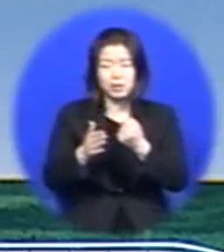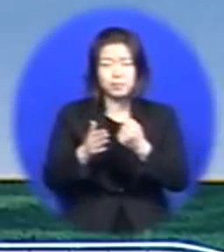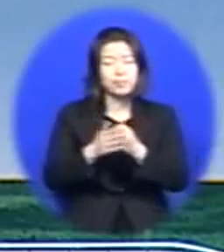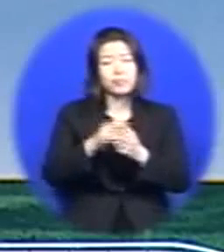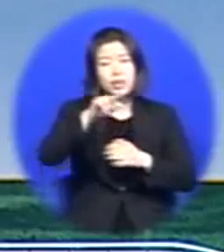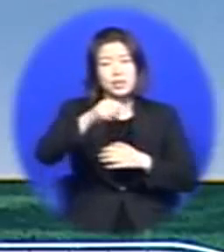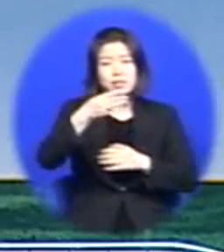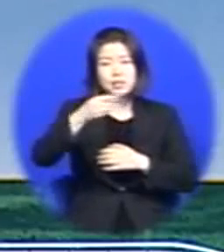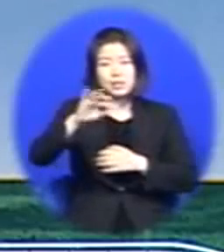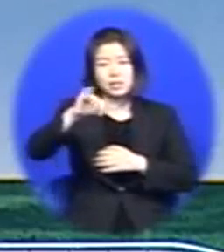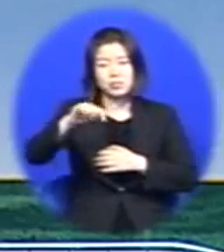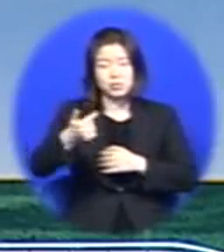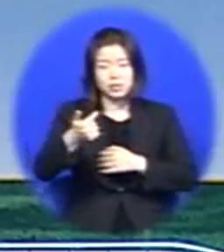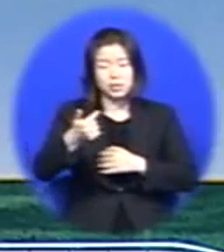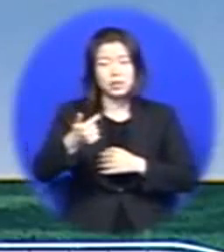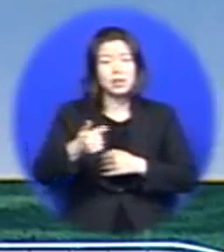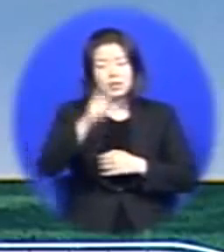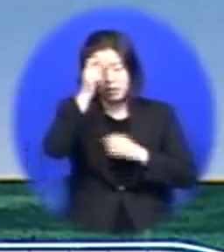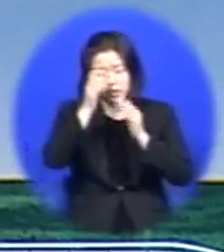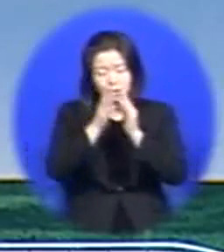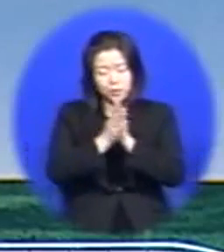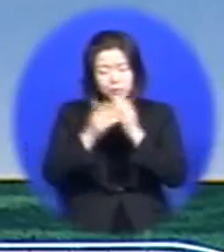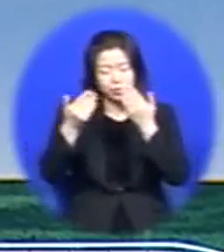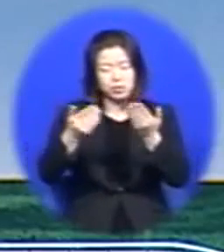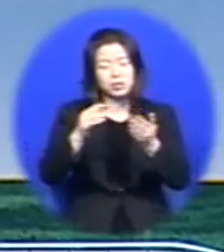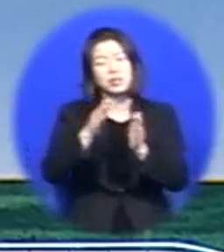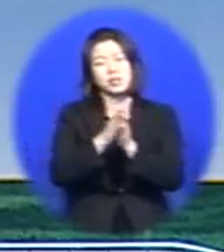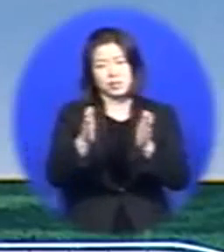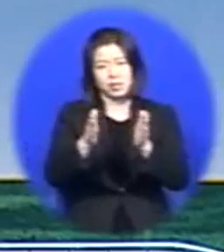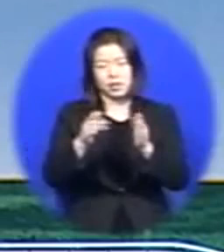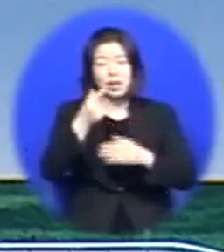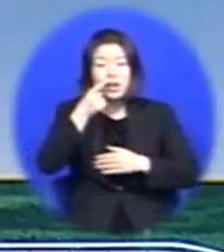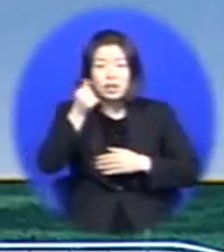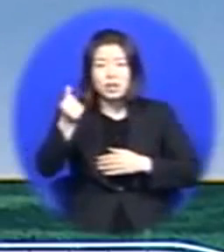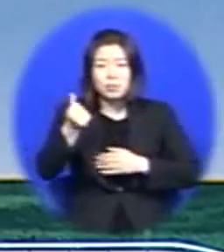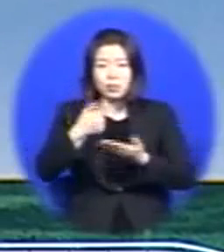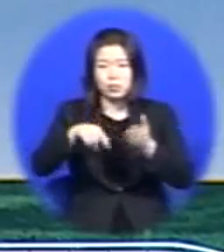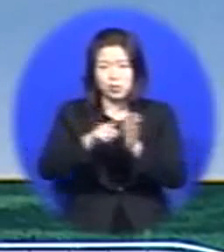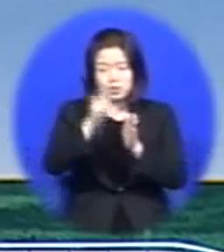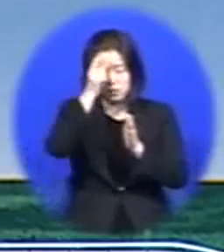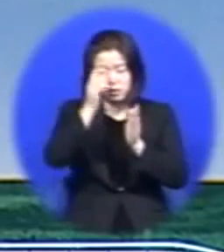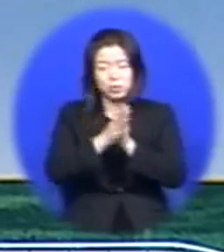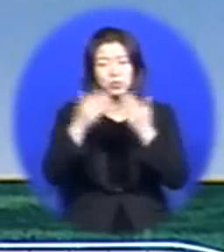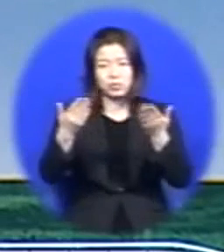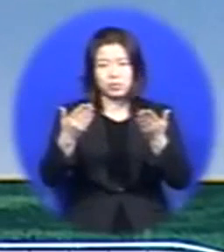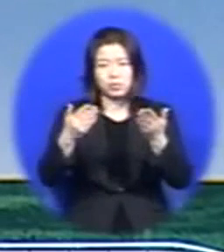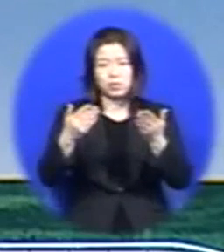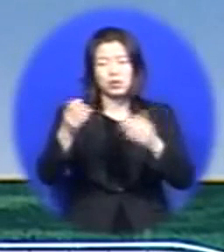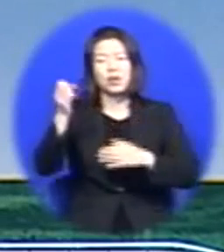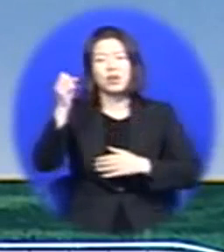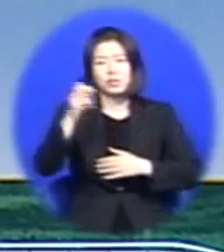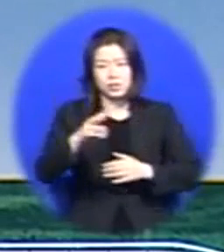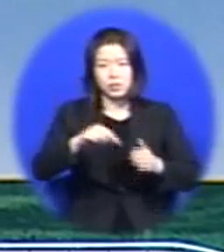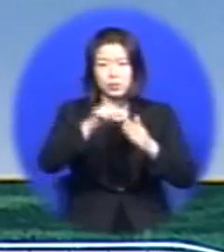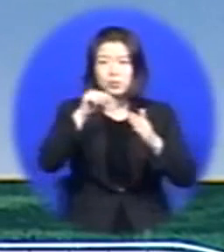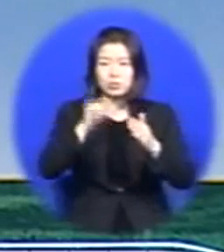스티븐 메트카프가 기도를 합니다. 일본을 위해서 기도를 해요. 그리고 속이 뒤집어지는